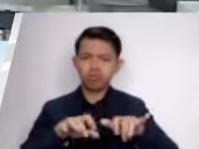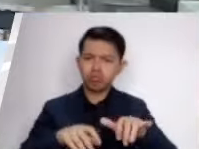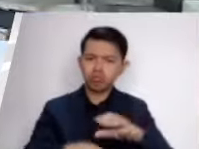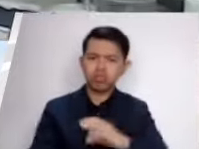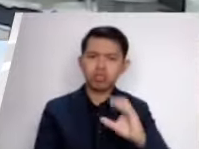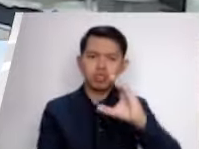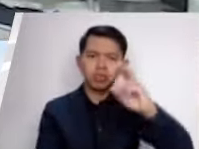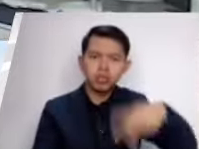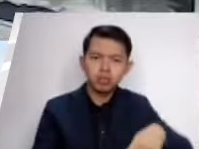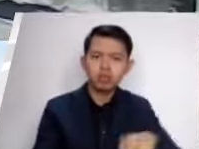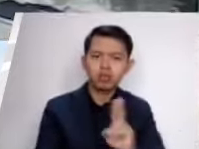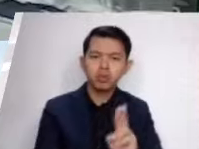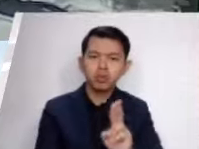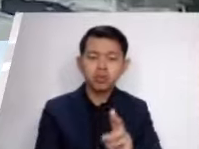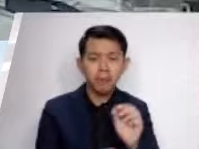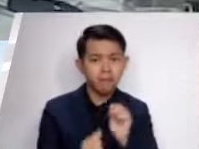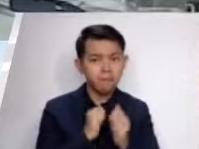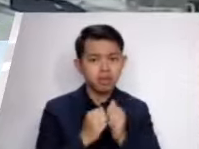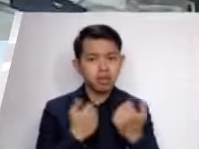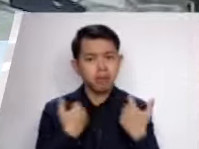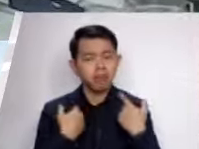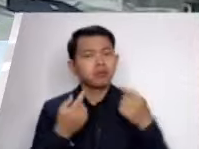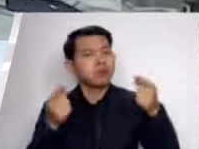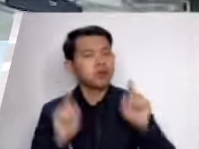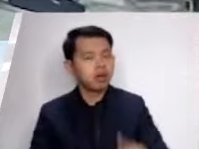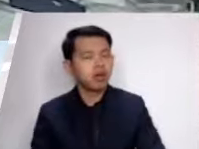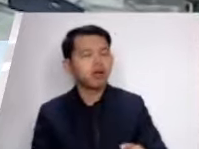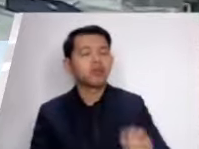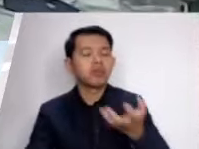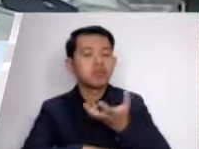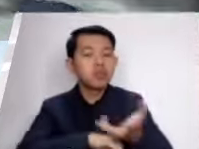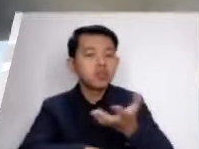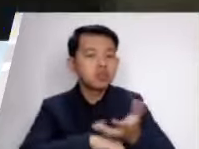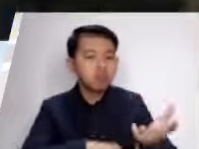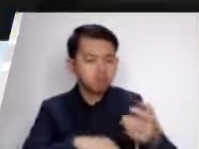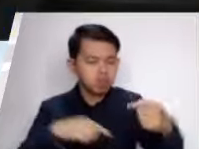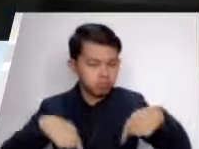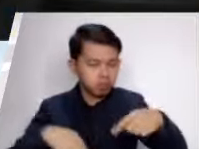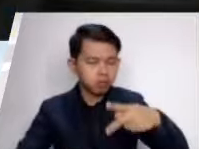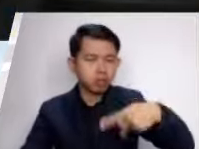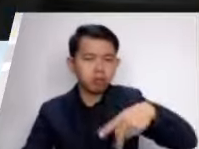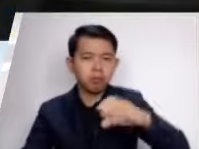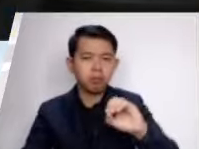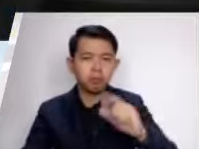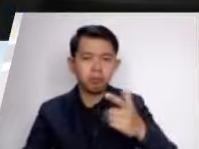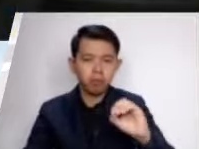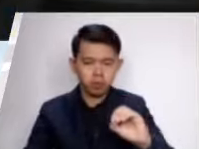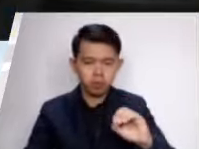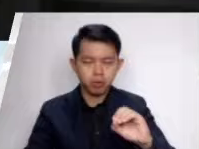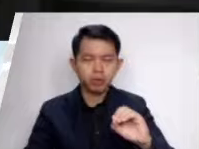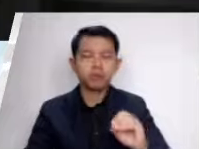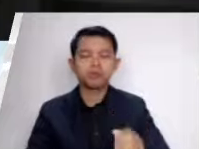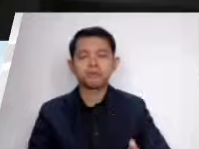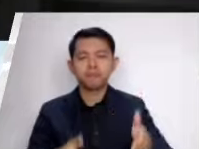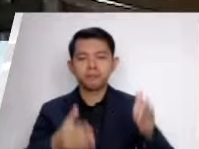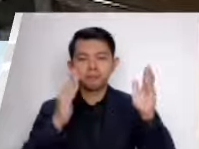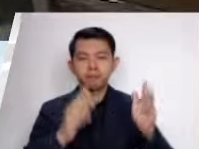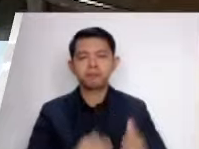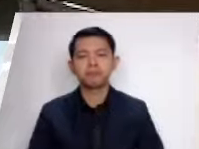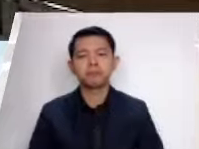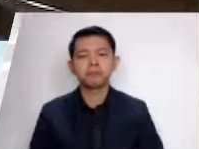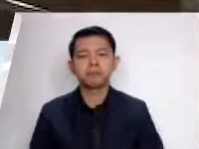indikasyon na meron daw talaga nagaganap na pang-i-scam dito sa Pogo Hub na ito. Sa gitna naman ng mainit na isyu sa mga